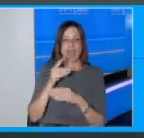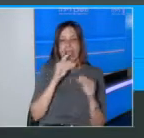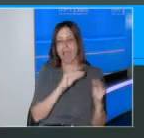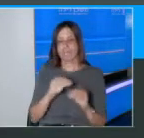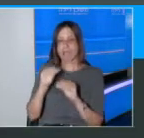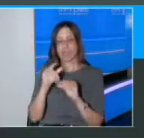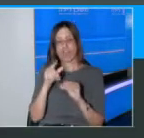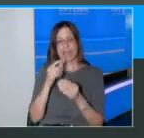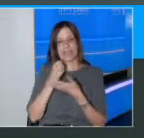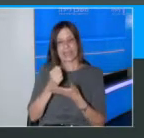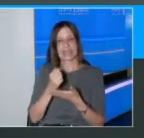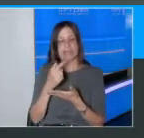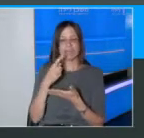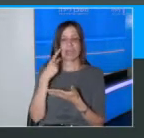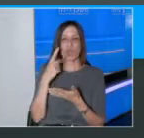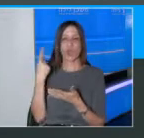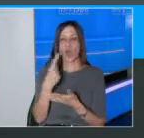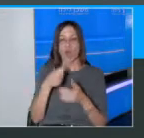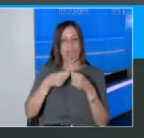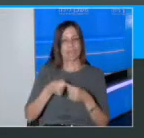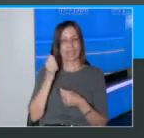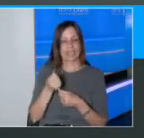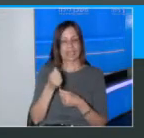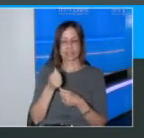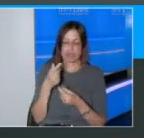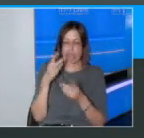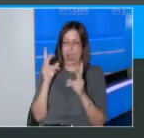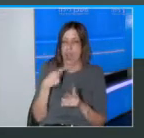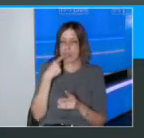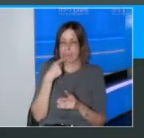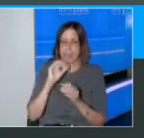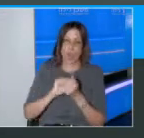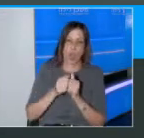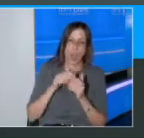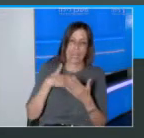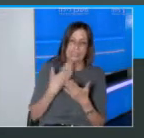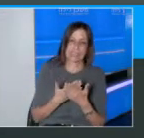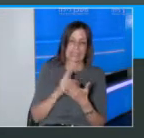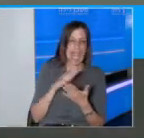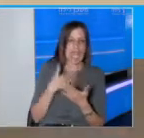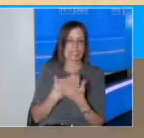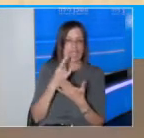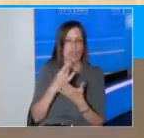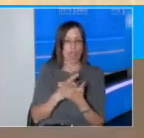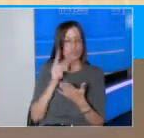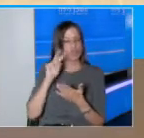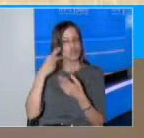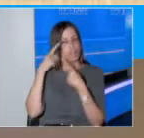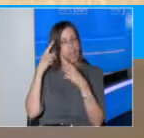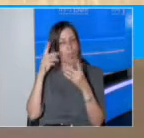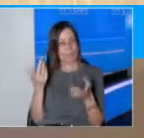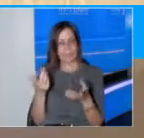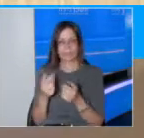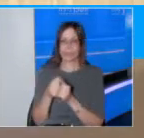חבר כנסת שמרשה לעצמו להתבטא יותר, או אפילו להציע הצעות חוק שהן נמצאות במחלוקת?